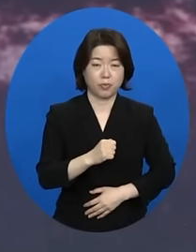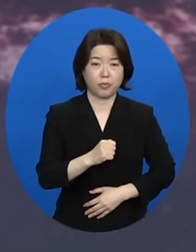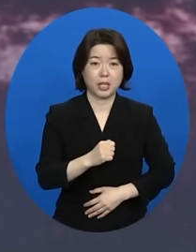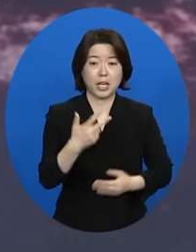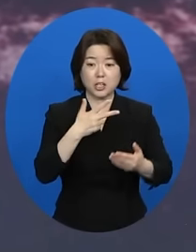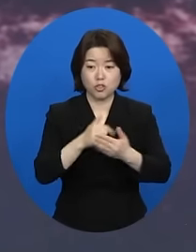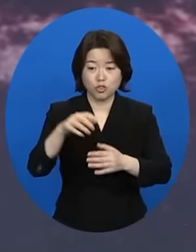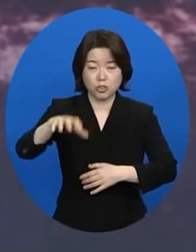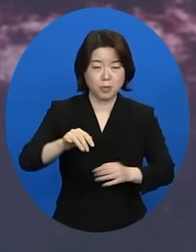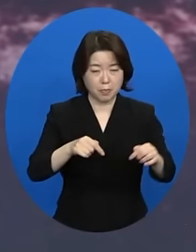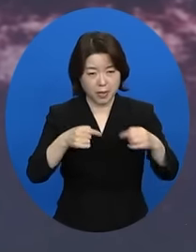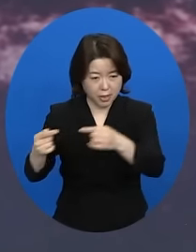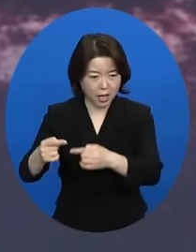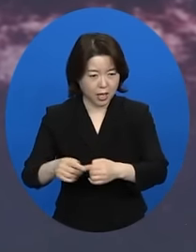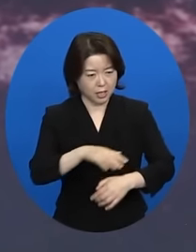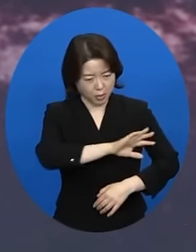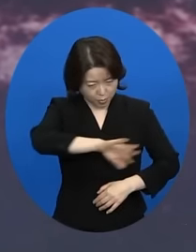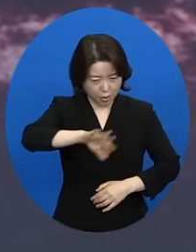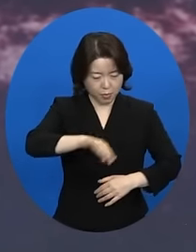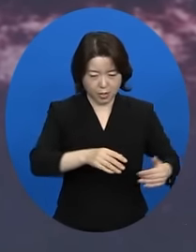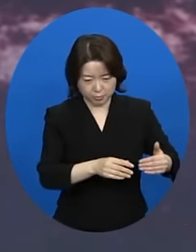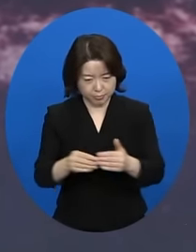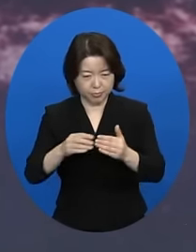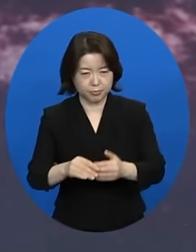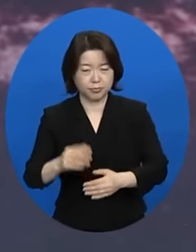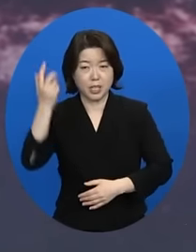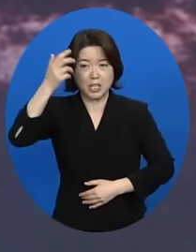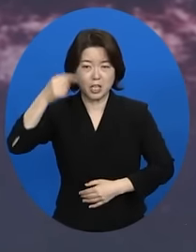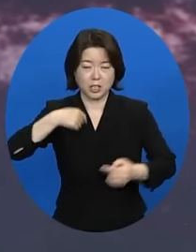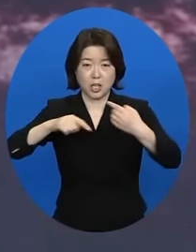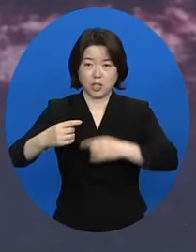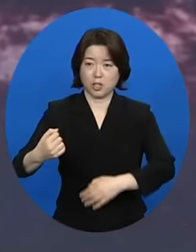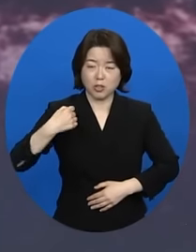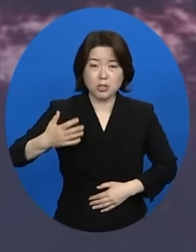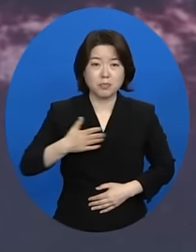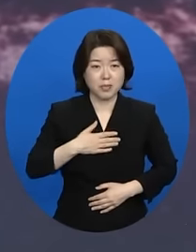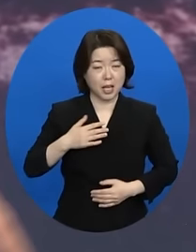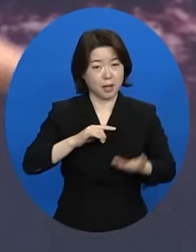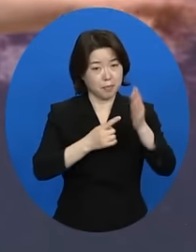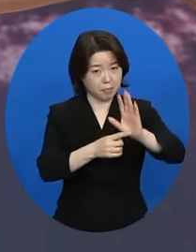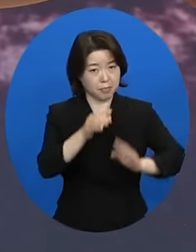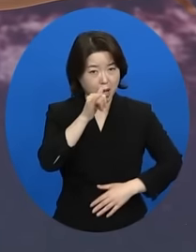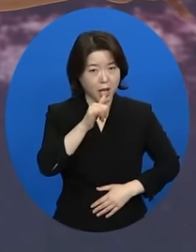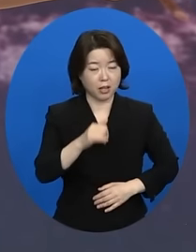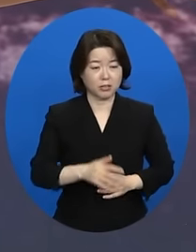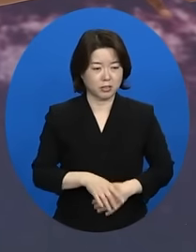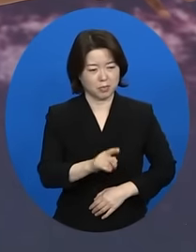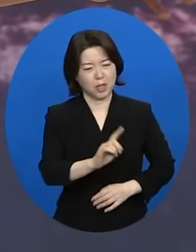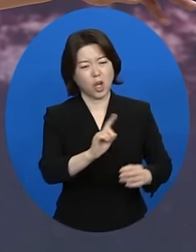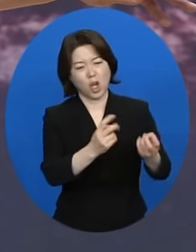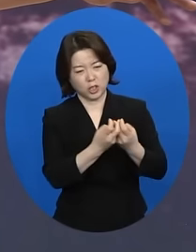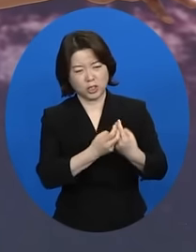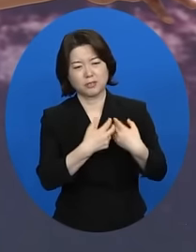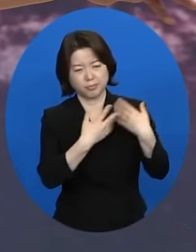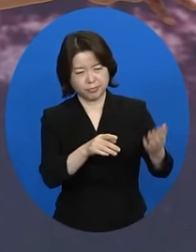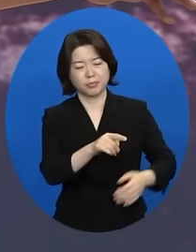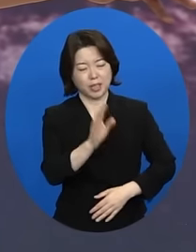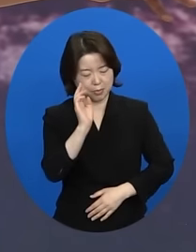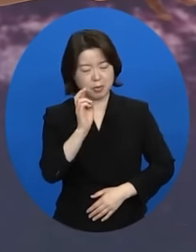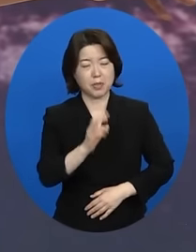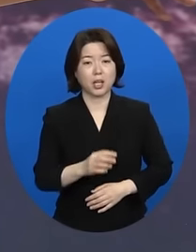주님 앞에 나아갈 수 있도록 인도하는 그 영적 리더십을 내가 발휘하고 있느냐, 아니면 어떻게든 되겠지 뭐